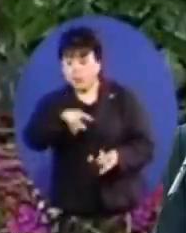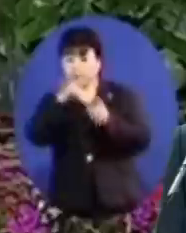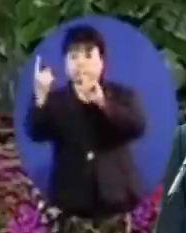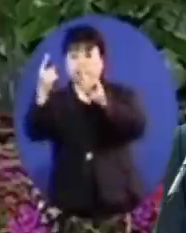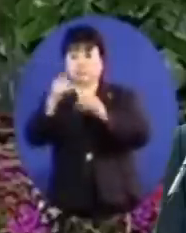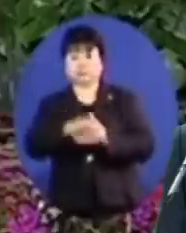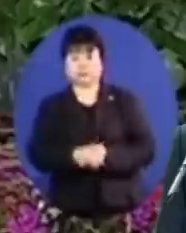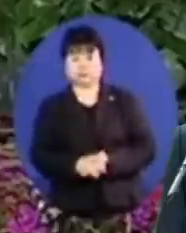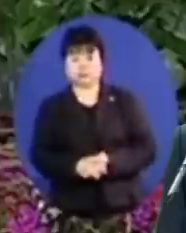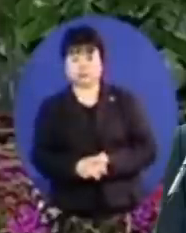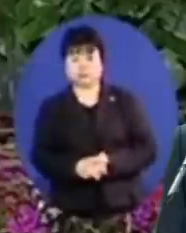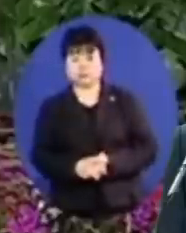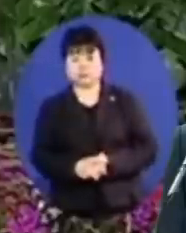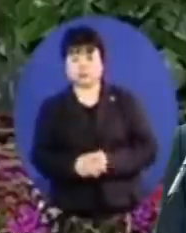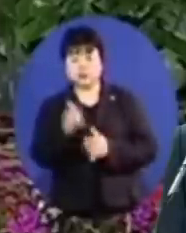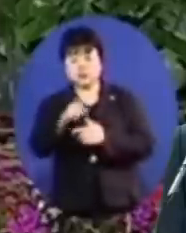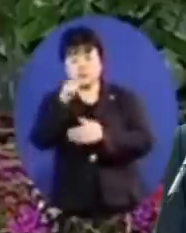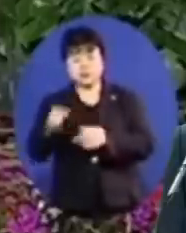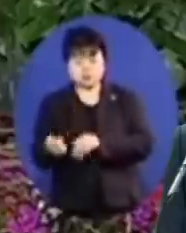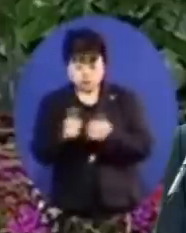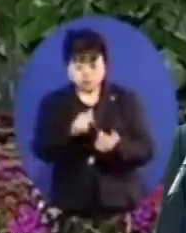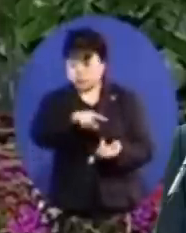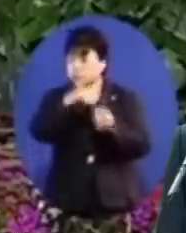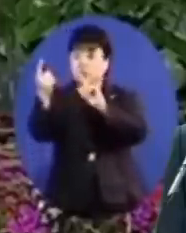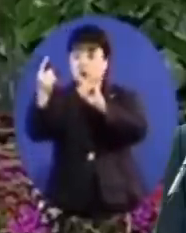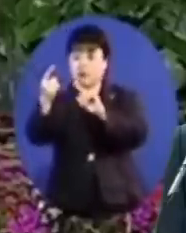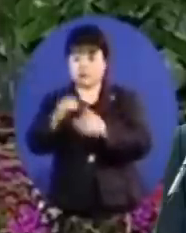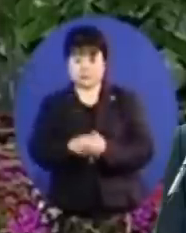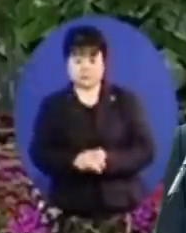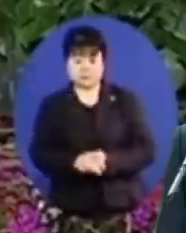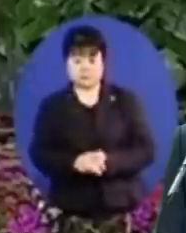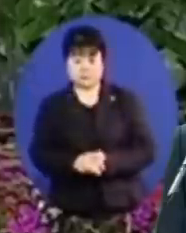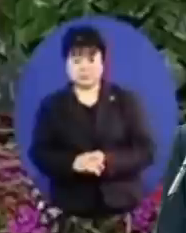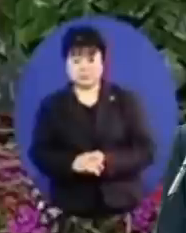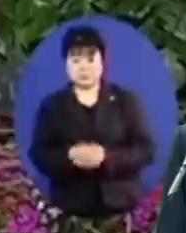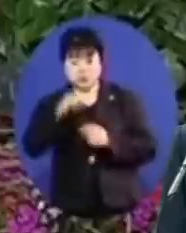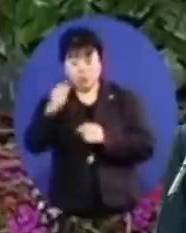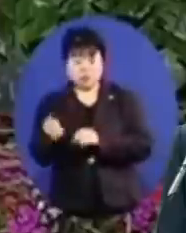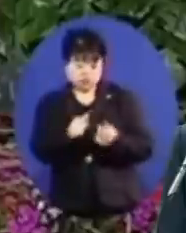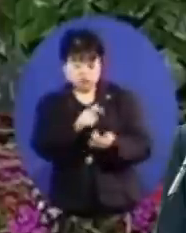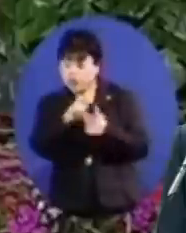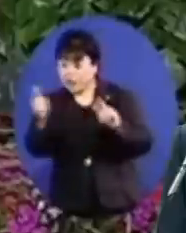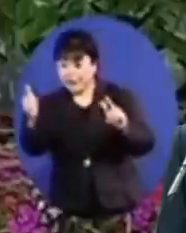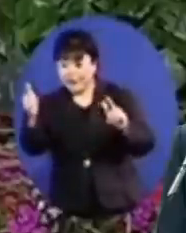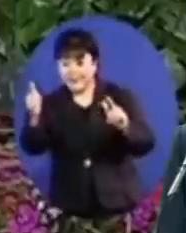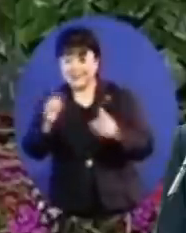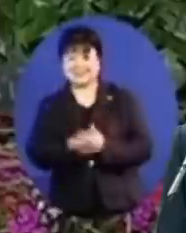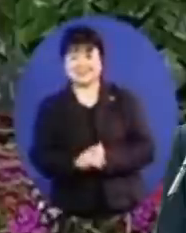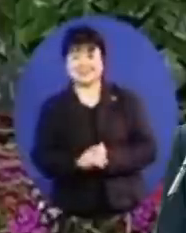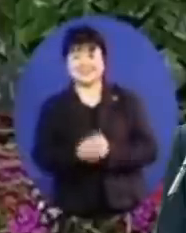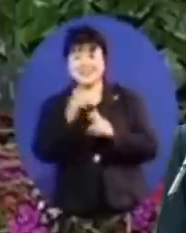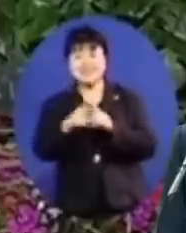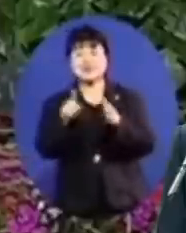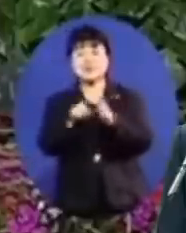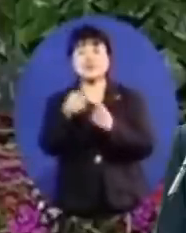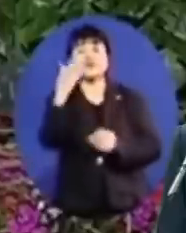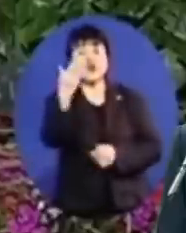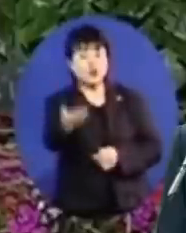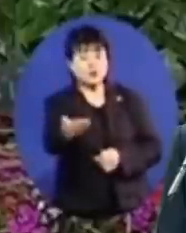증명했어요. 예수님 안에서는 죽어도 살아서 주를 믿는 자는 영원히 죽지 않는다. 그러므로 오늘 예수 믿는